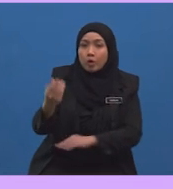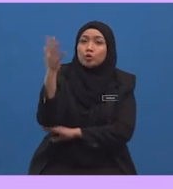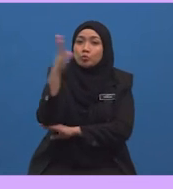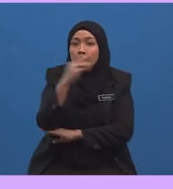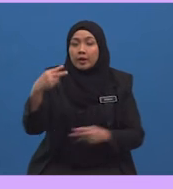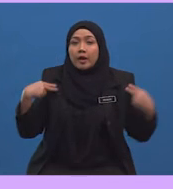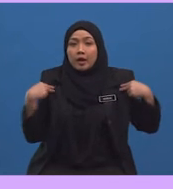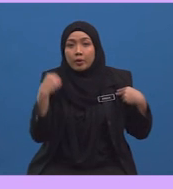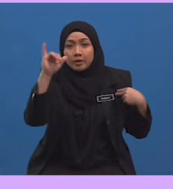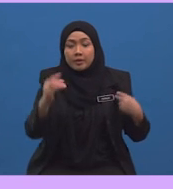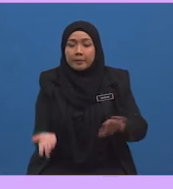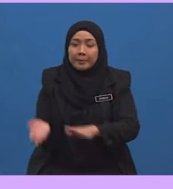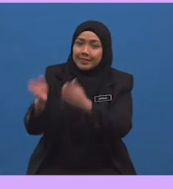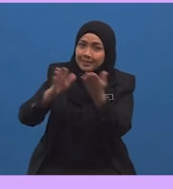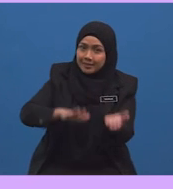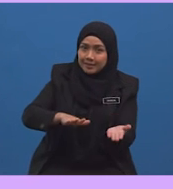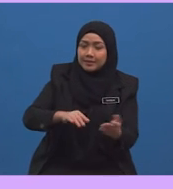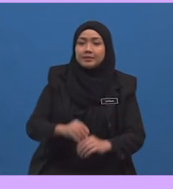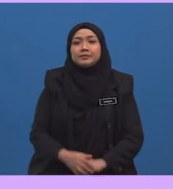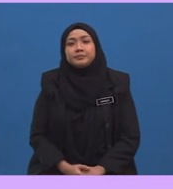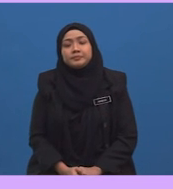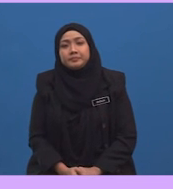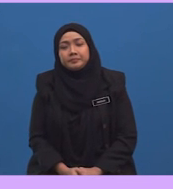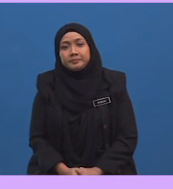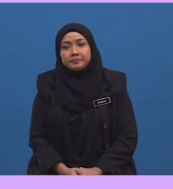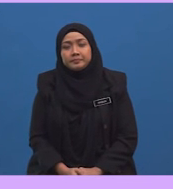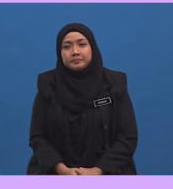oleh bakteria dan kulat.